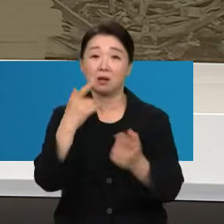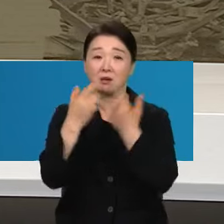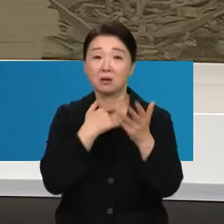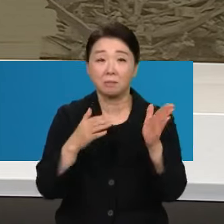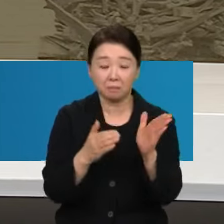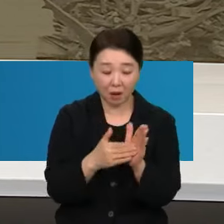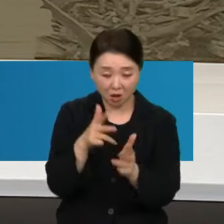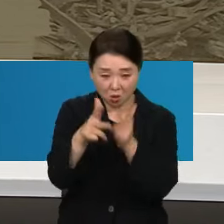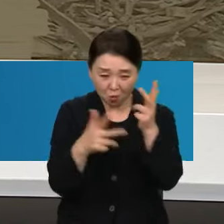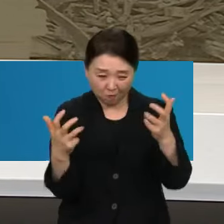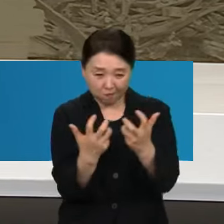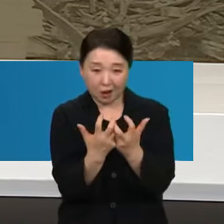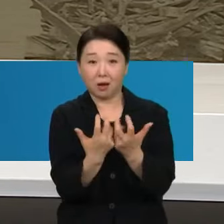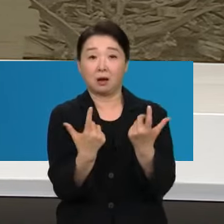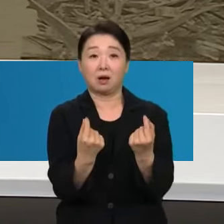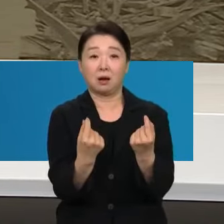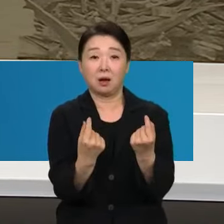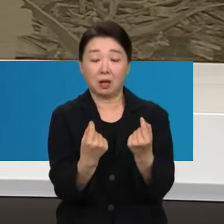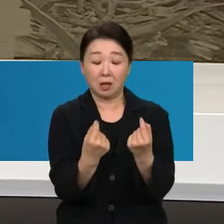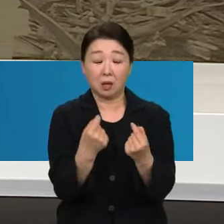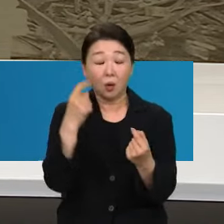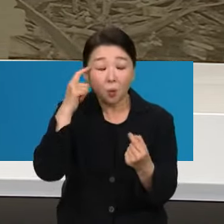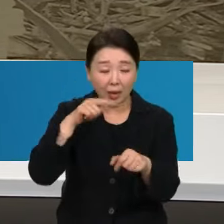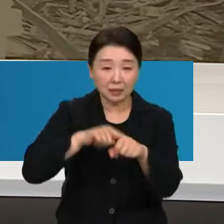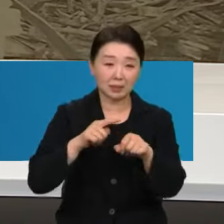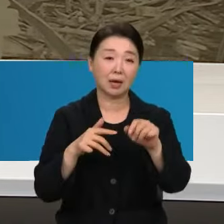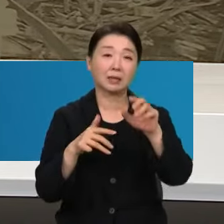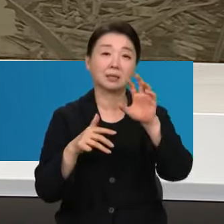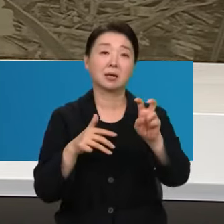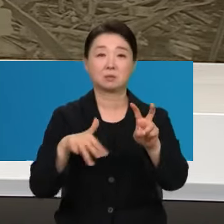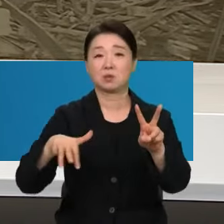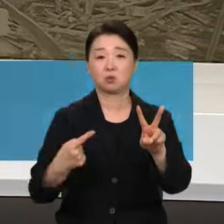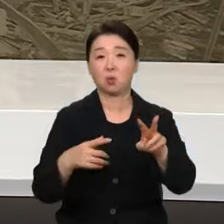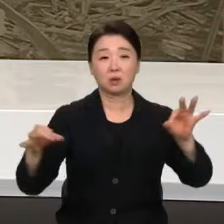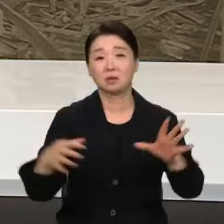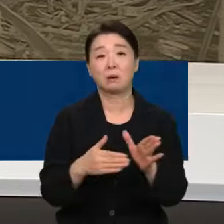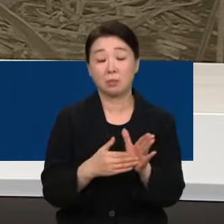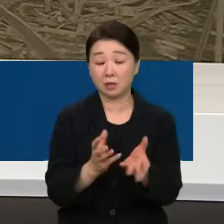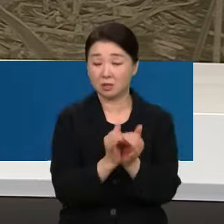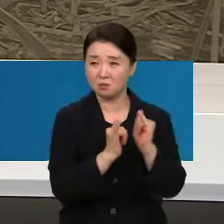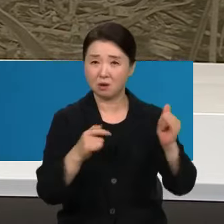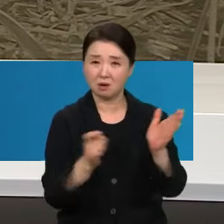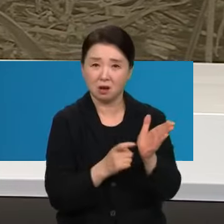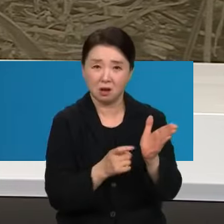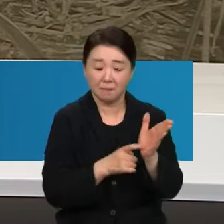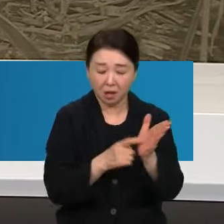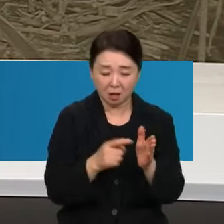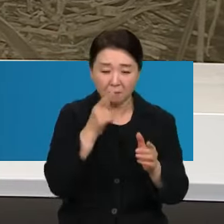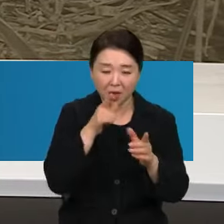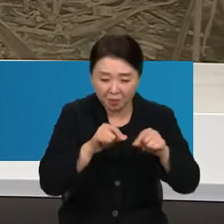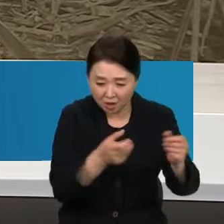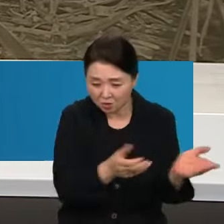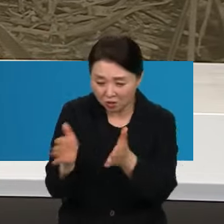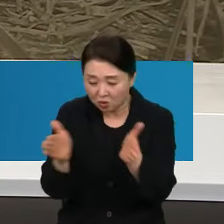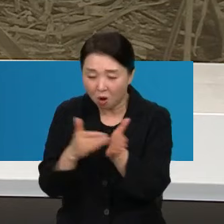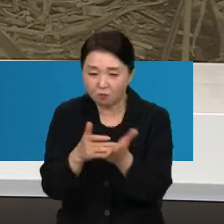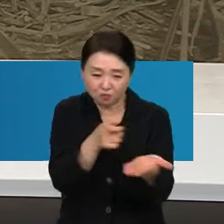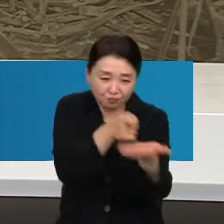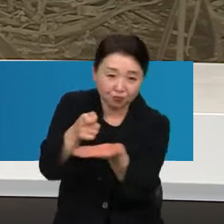연기가 공장을 가득 채우기까지 단 42초가 걸렸습니다. 직원들이 급하게 배터리를 치우고 불을 끄려